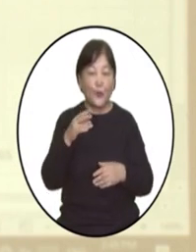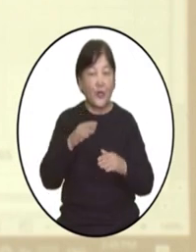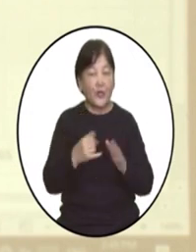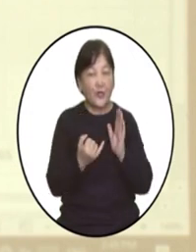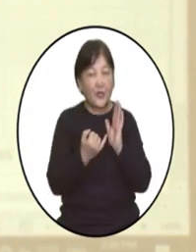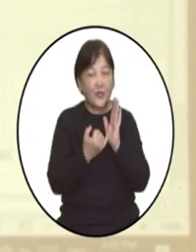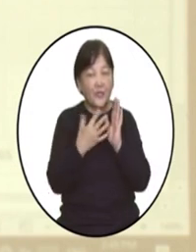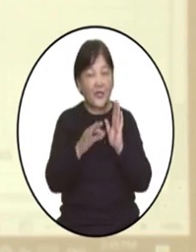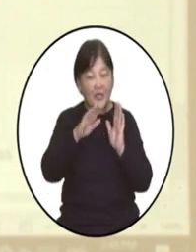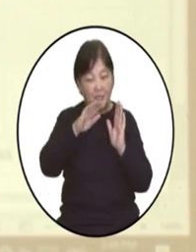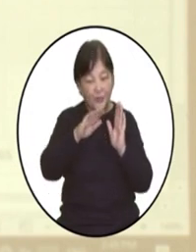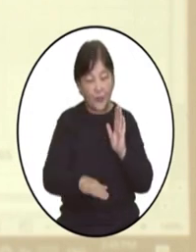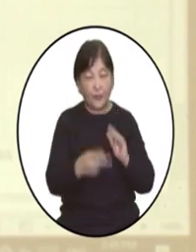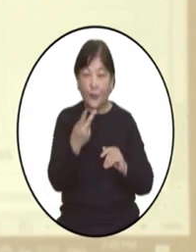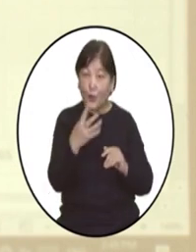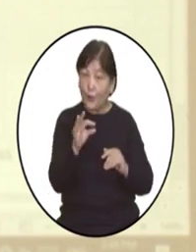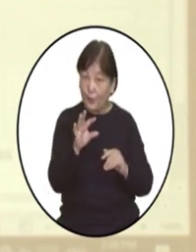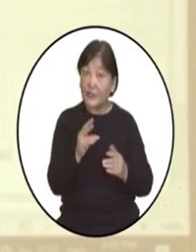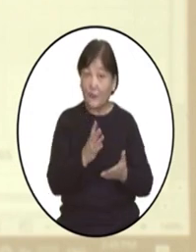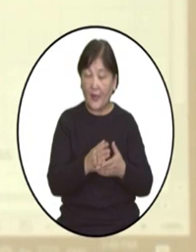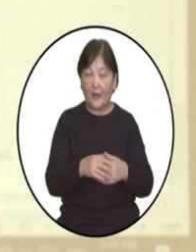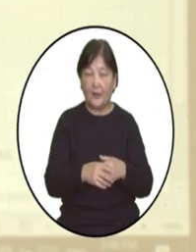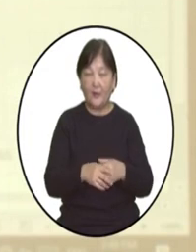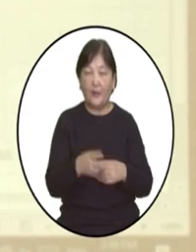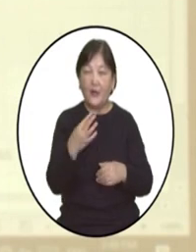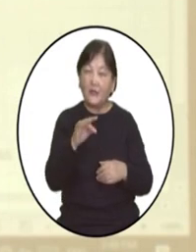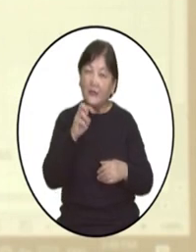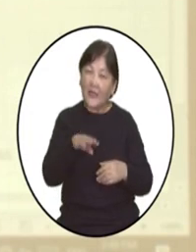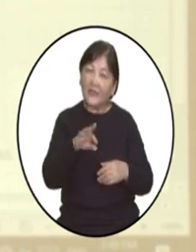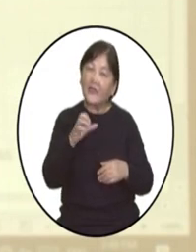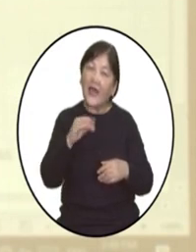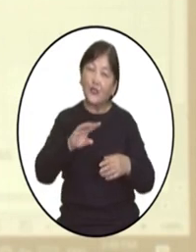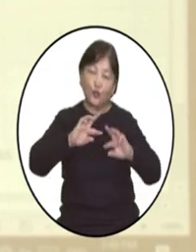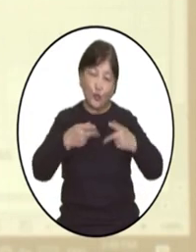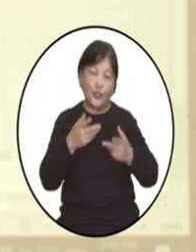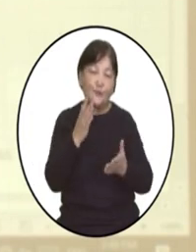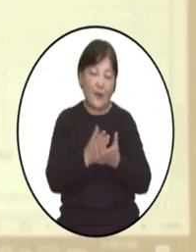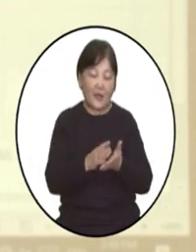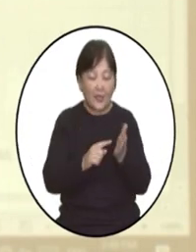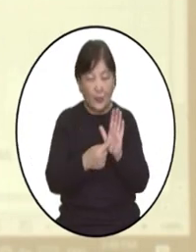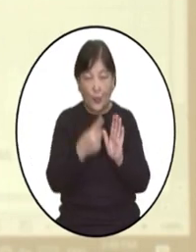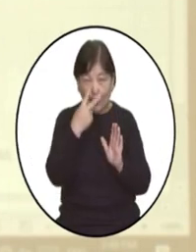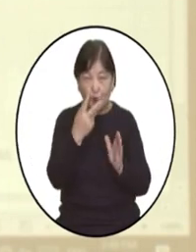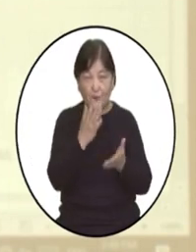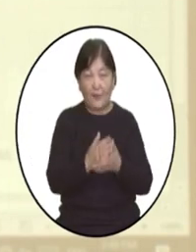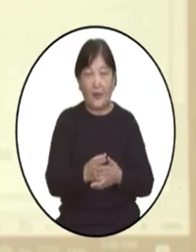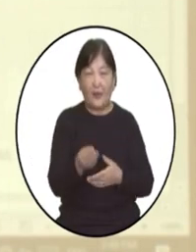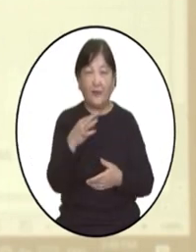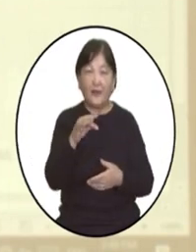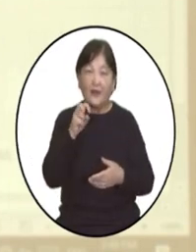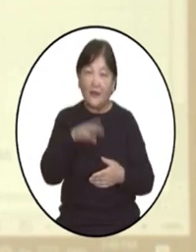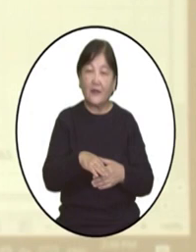ба. За энэ хооронд даралт маань яаж өөрчлөгдөж байгаа өөрчлөлтүүдийг энд үзүүлсэн байна. За тэгвэл даралт